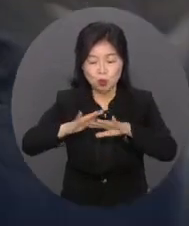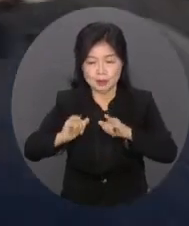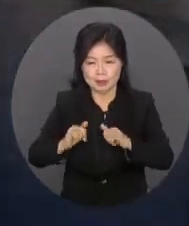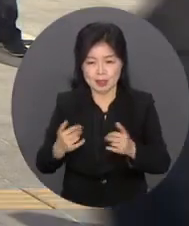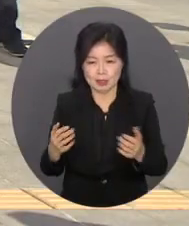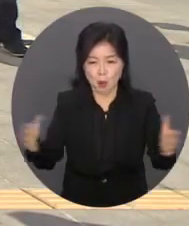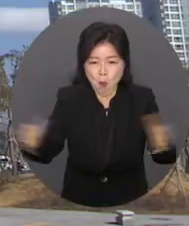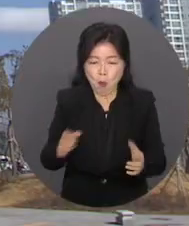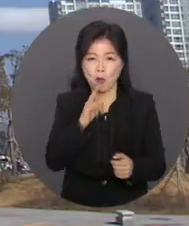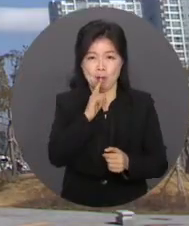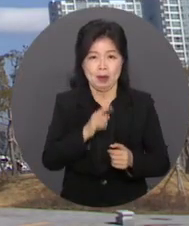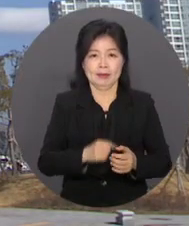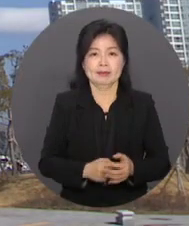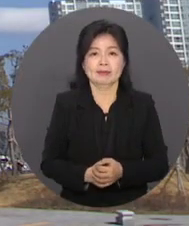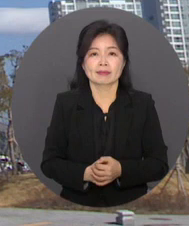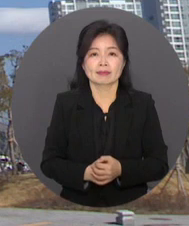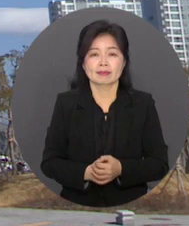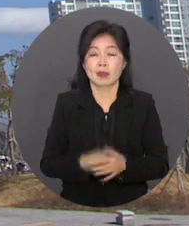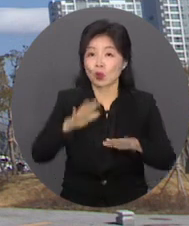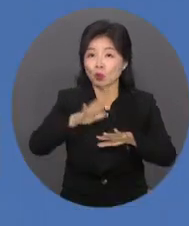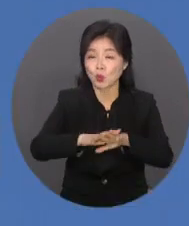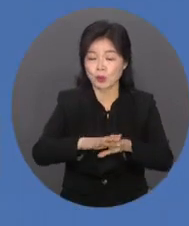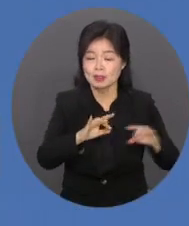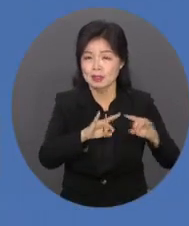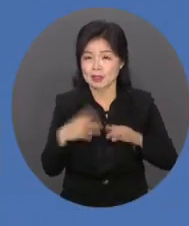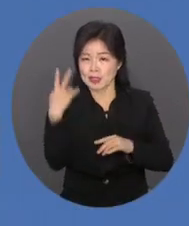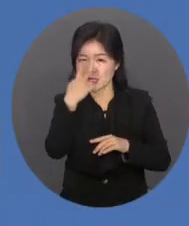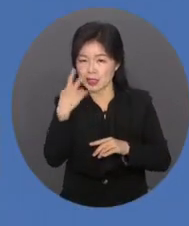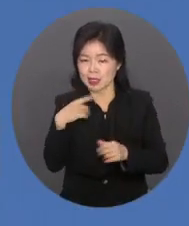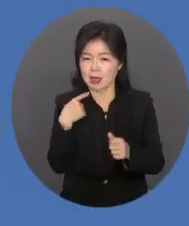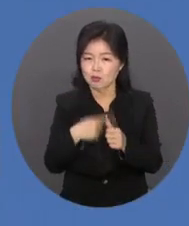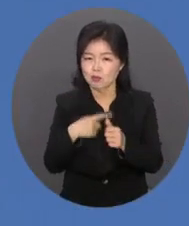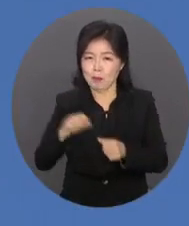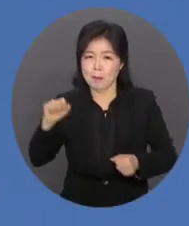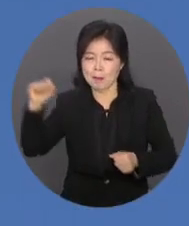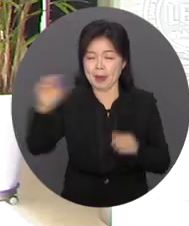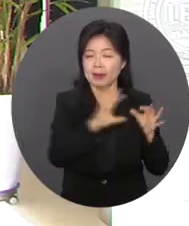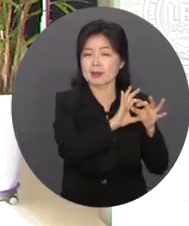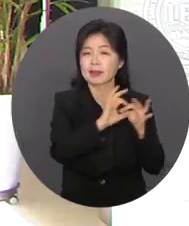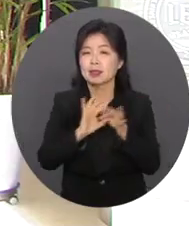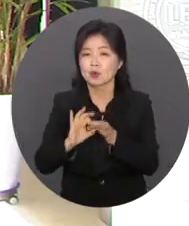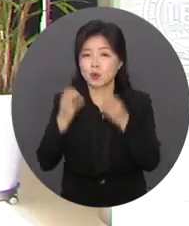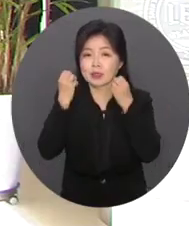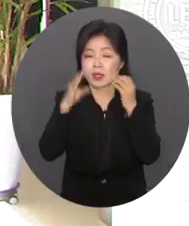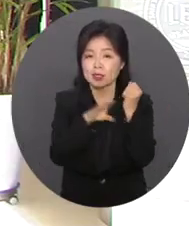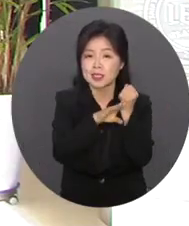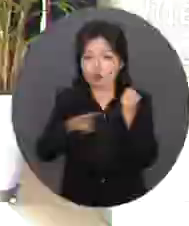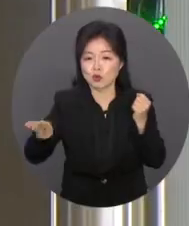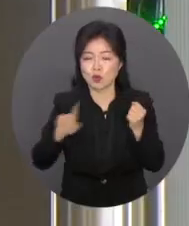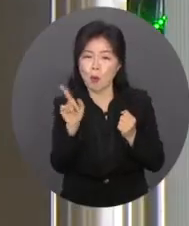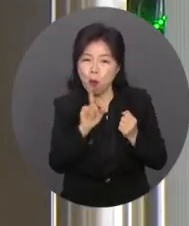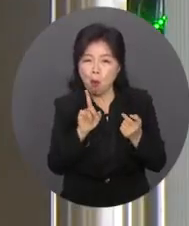약속 드리는 바입니다 농사용 전기단속에 대한 규탄이 끊이지 않는 가운데 한전이 새롭게 내놓을 기준에